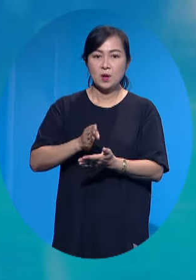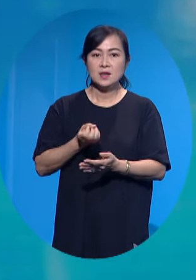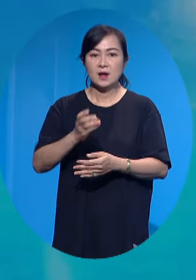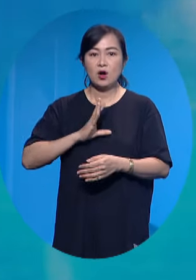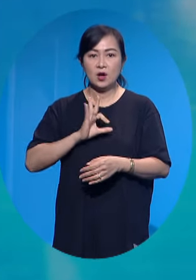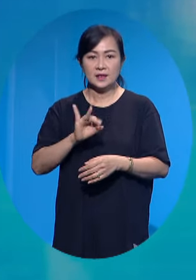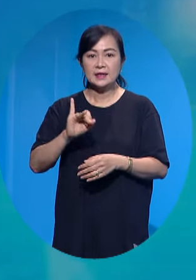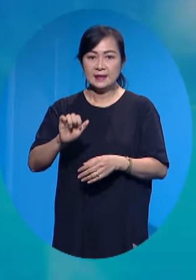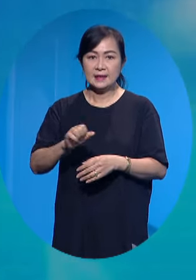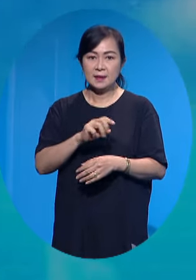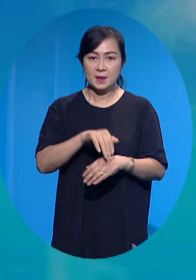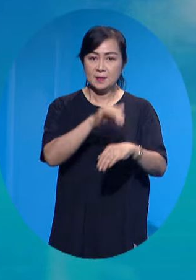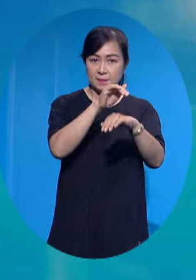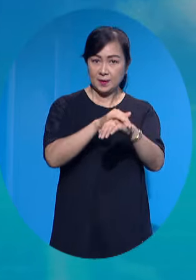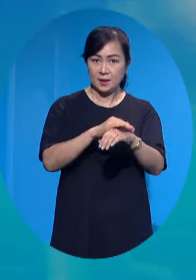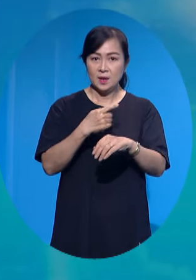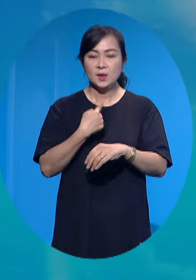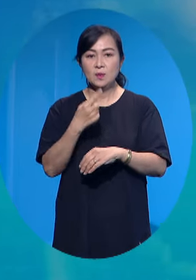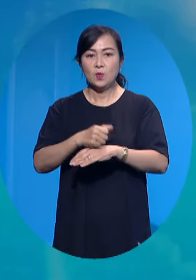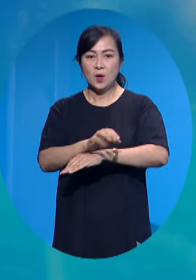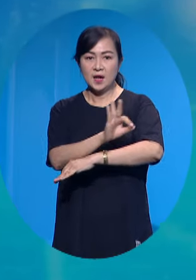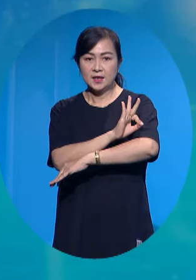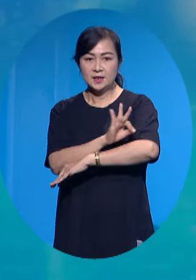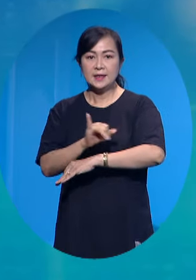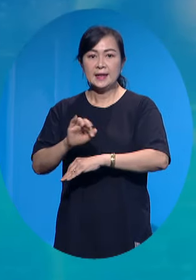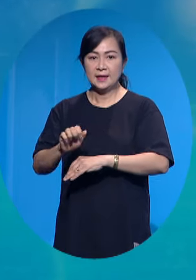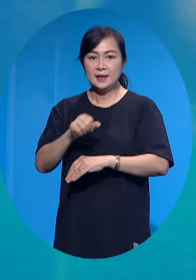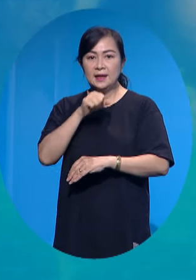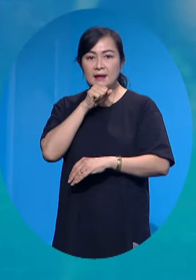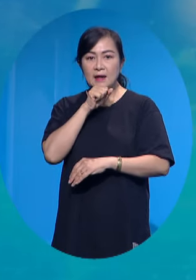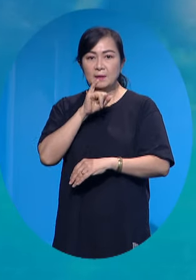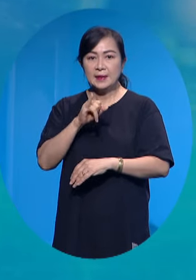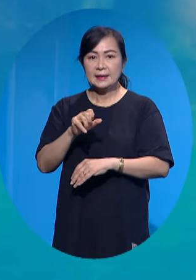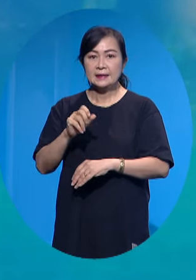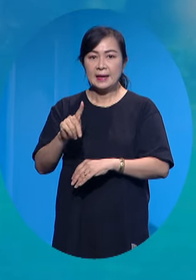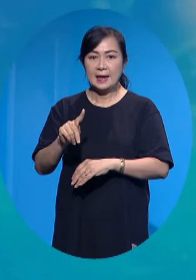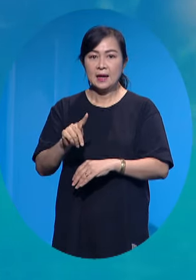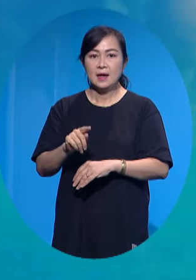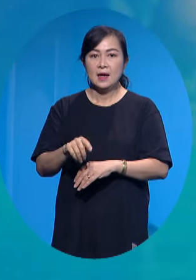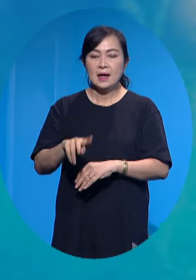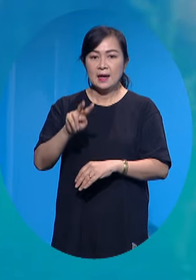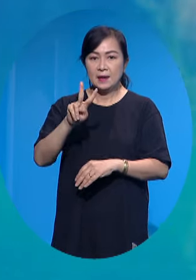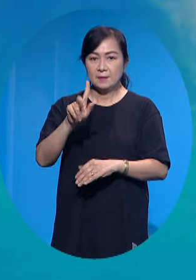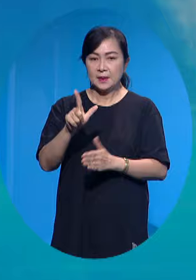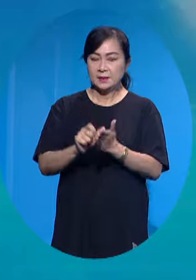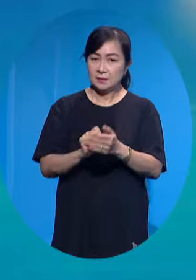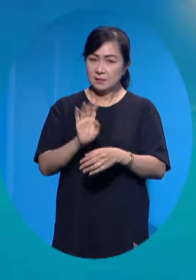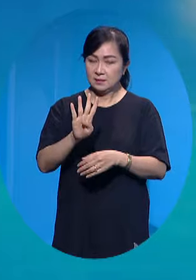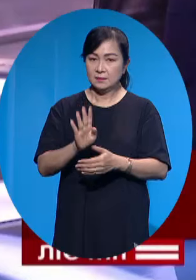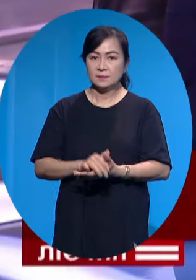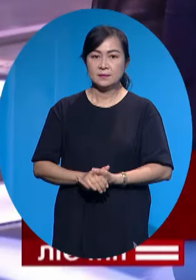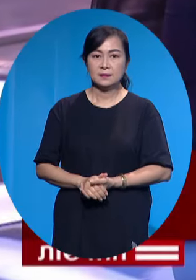các con tin Israel và Hamas bắt giữ, tuyên bố được Ngoại trưởng Israel, ông Israel Katz đưa ra vào hôm 27 tháng 4.